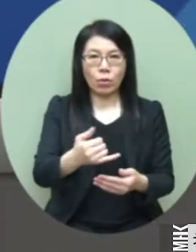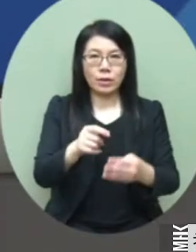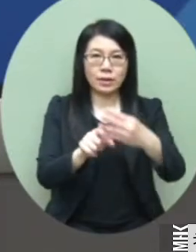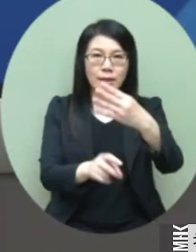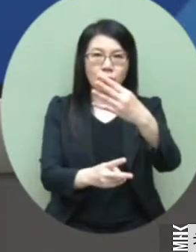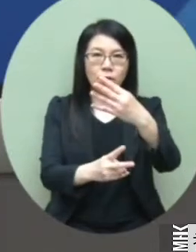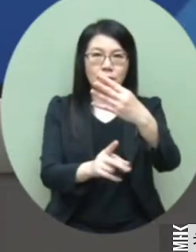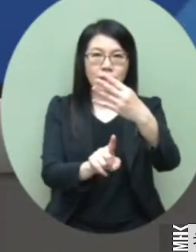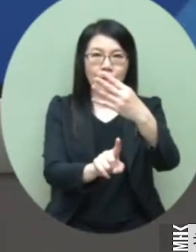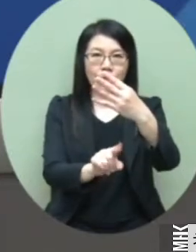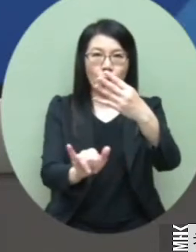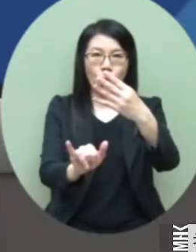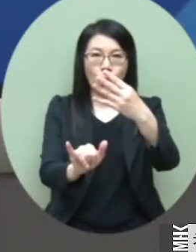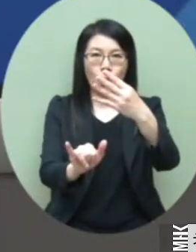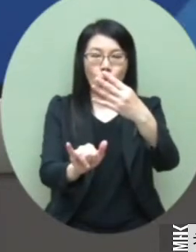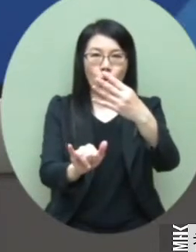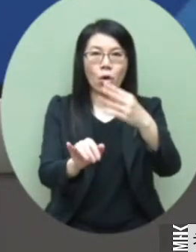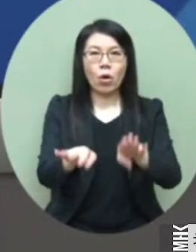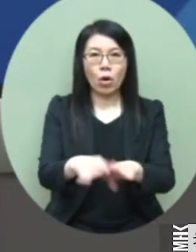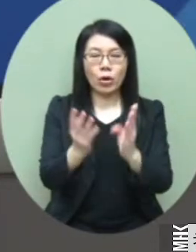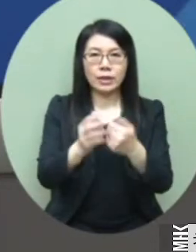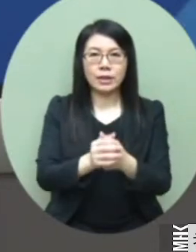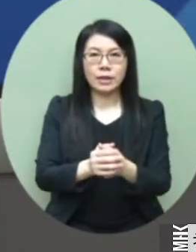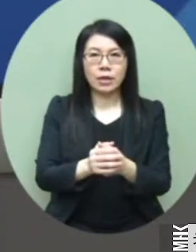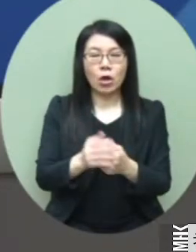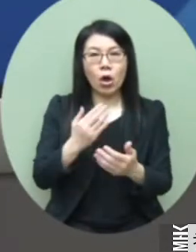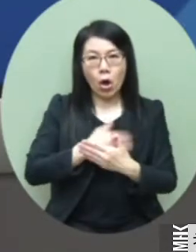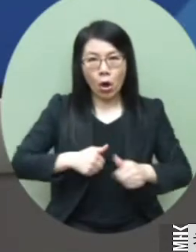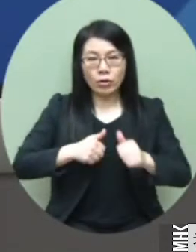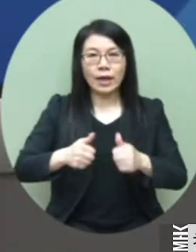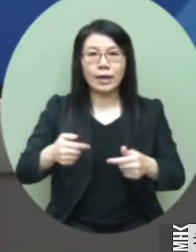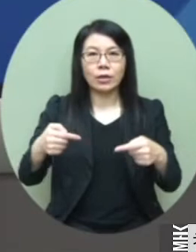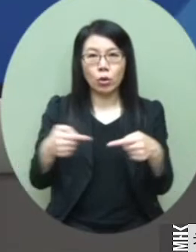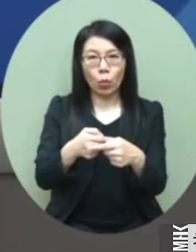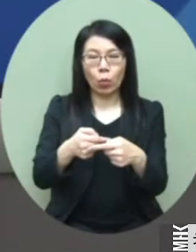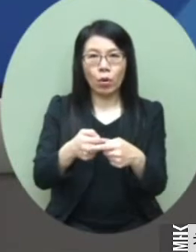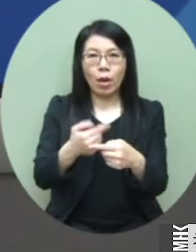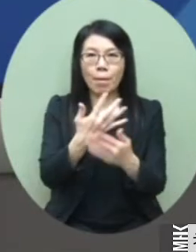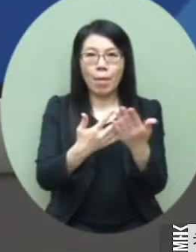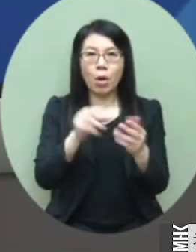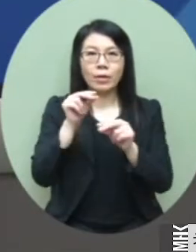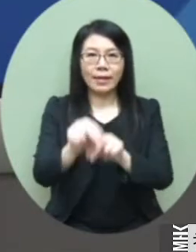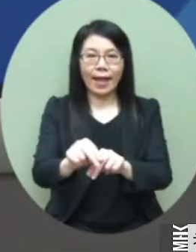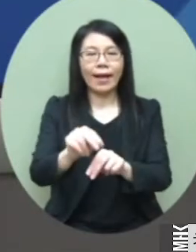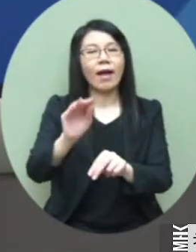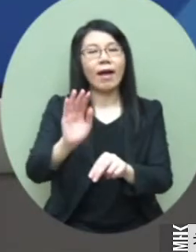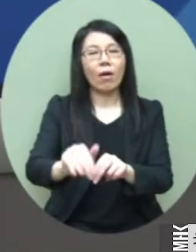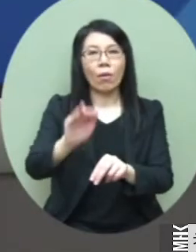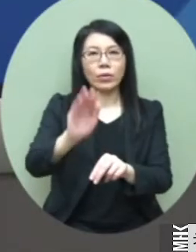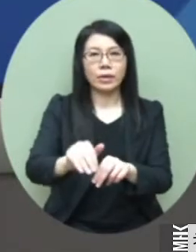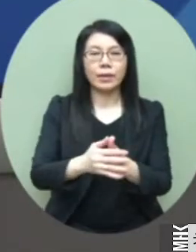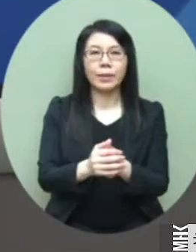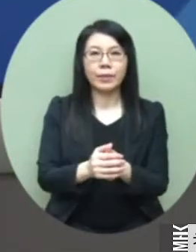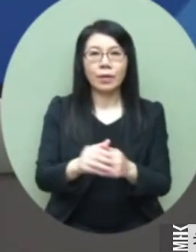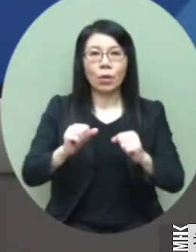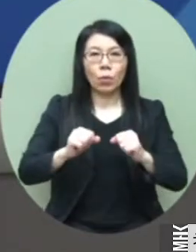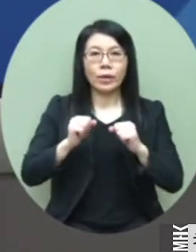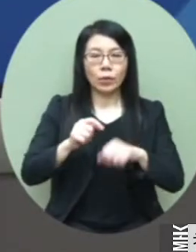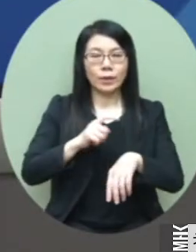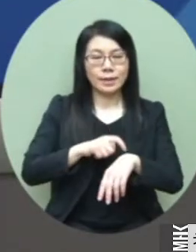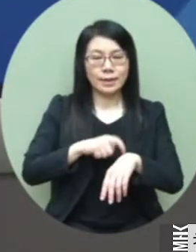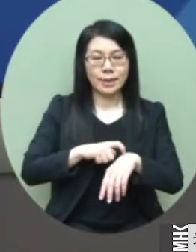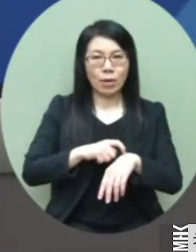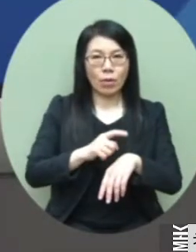4月16號開始咧，就使用康體通喺網上預訂重開嘅設施。喺運動嘅時候